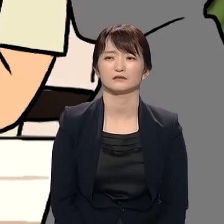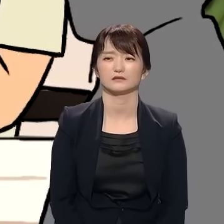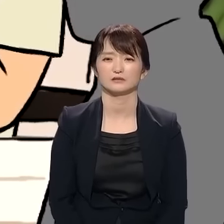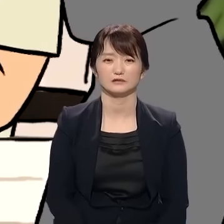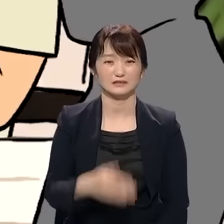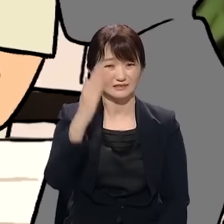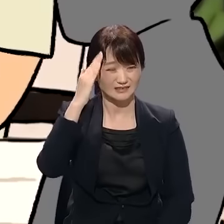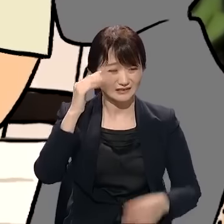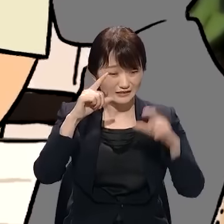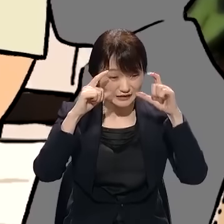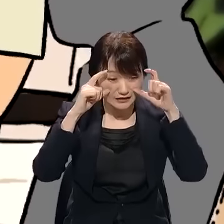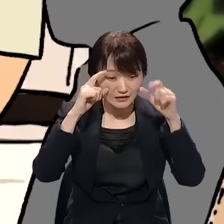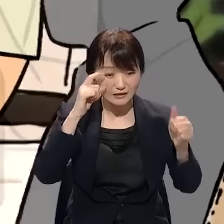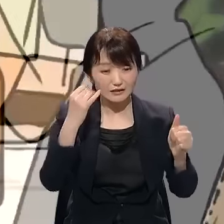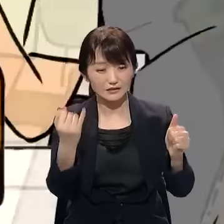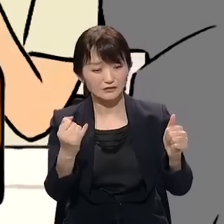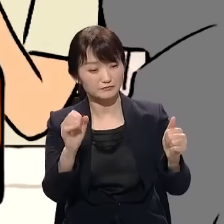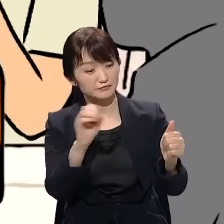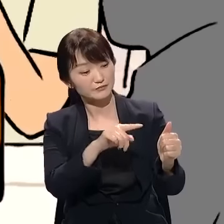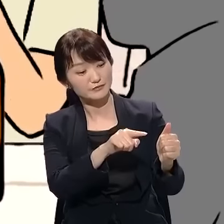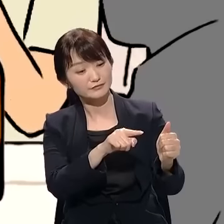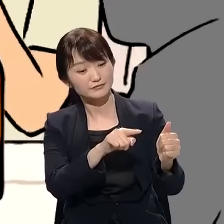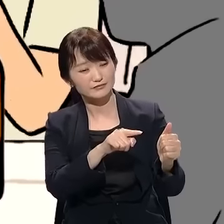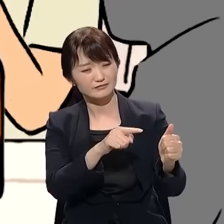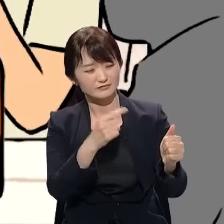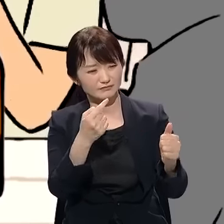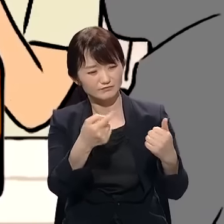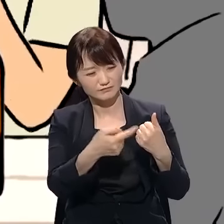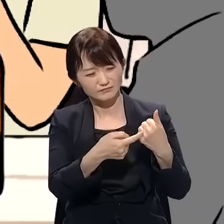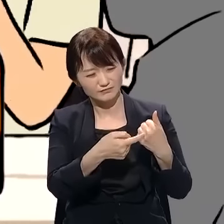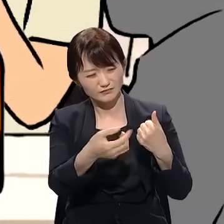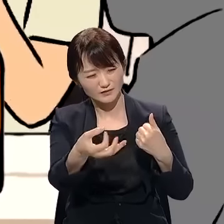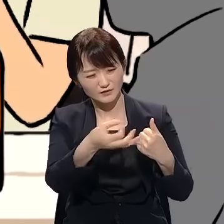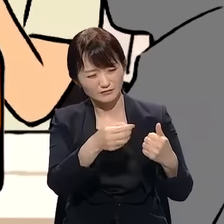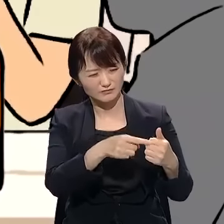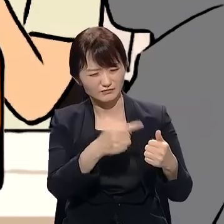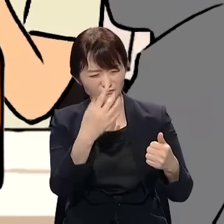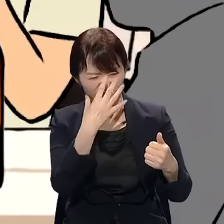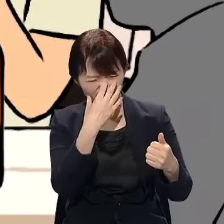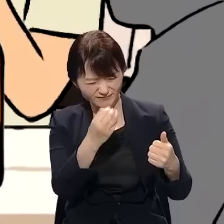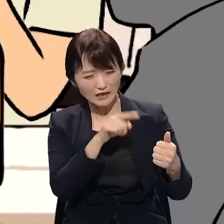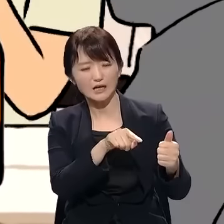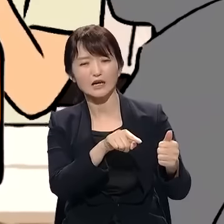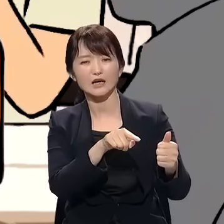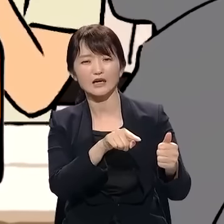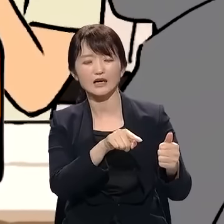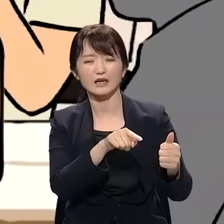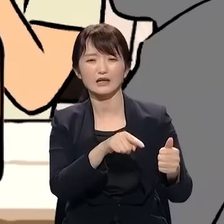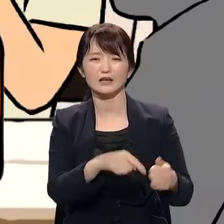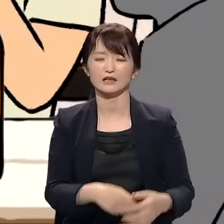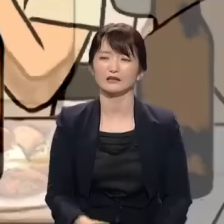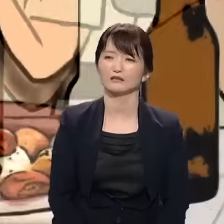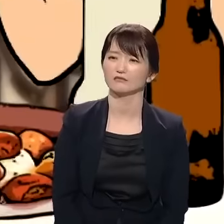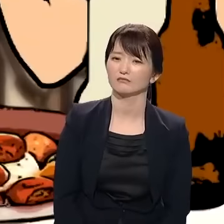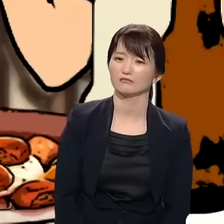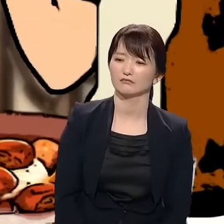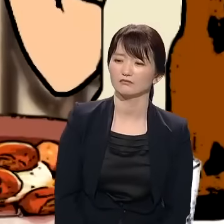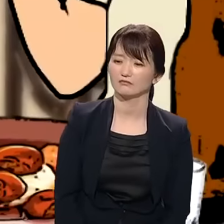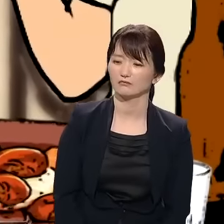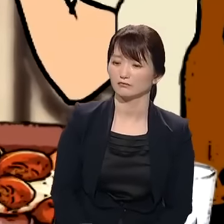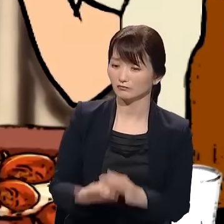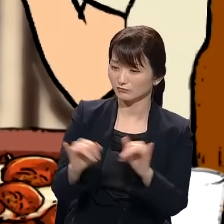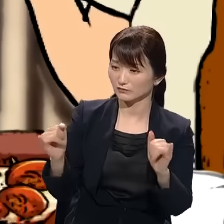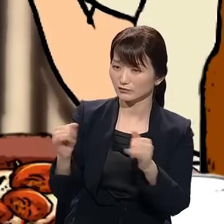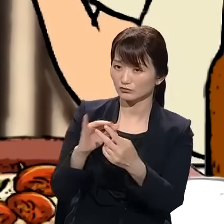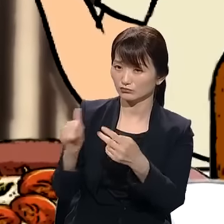선글라스를 끼고 있는 상태에서 동석했던 여성으로부터 외모에 대한 어떤 지적을 받게 됐다 아니 그런다고 사람을